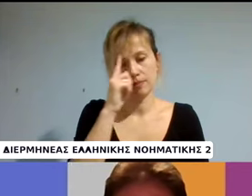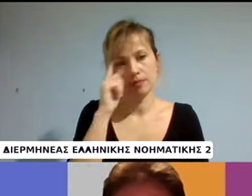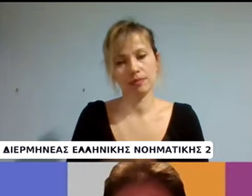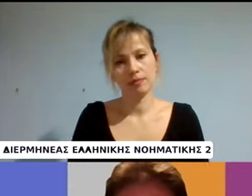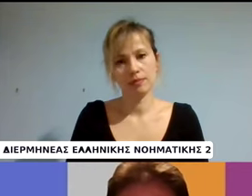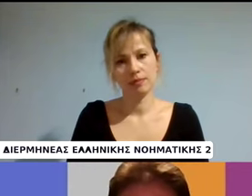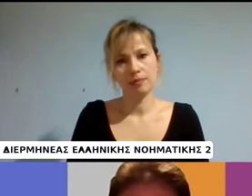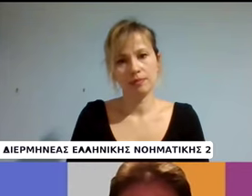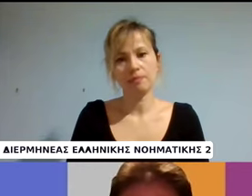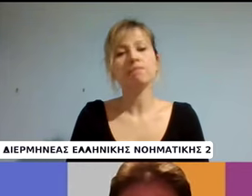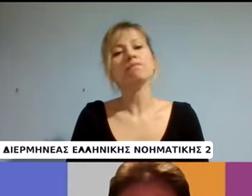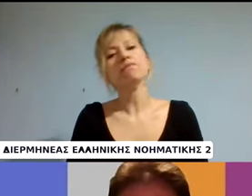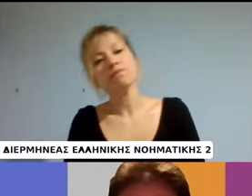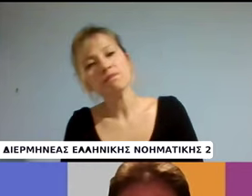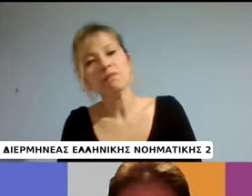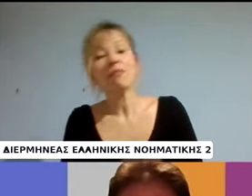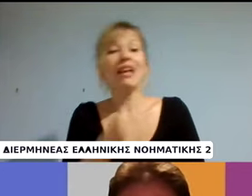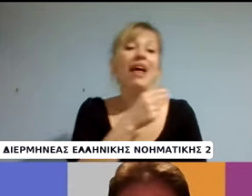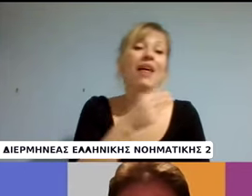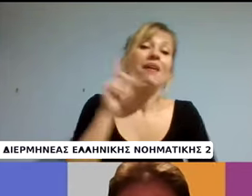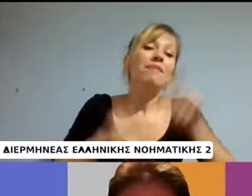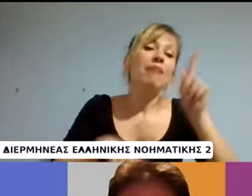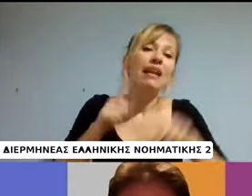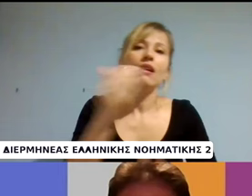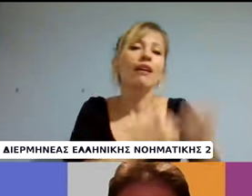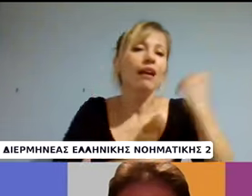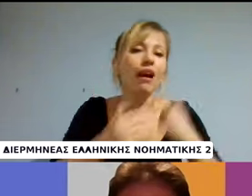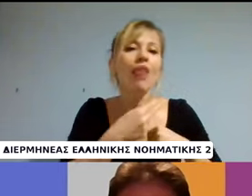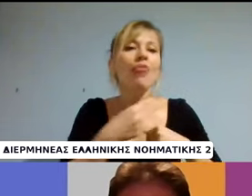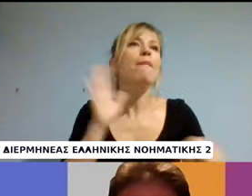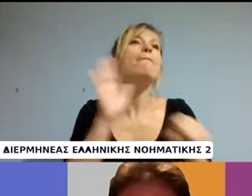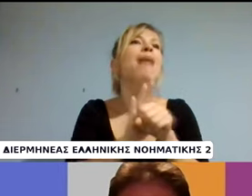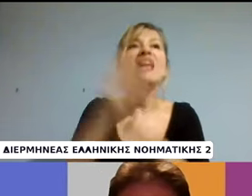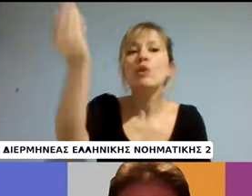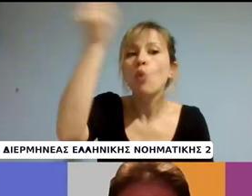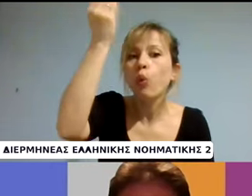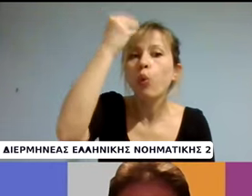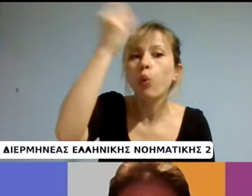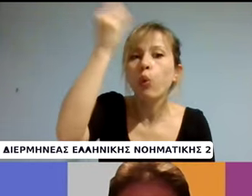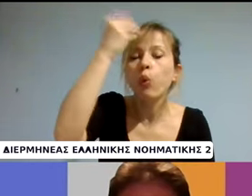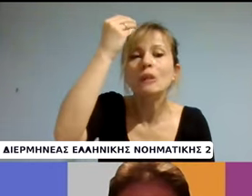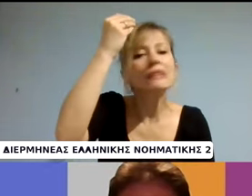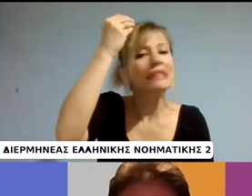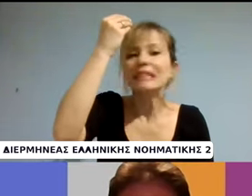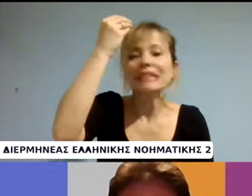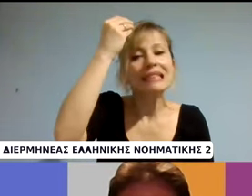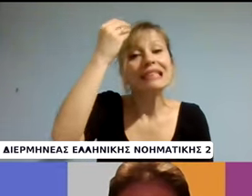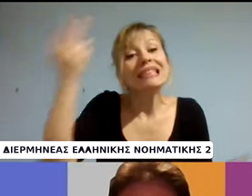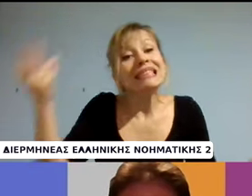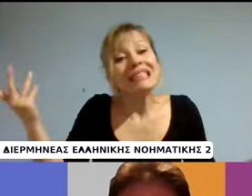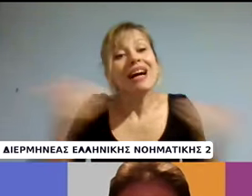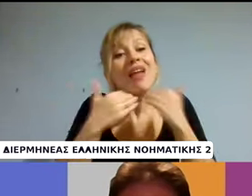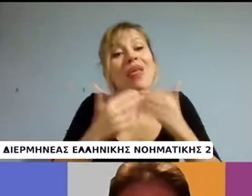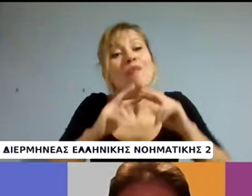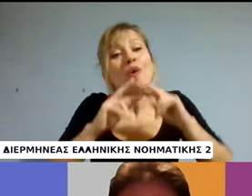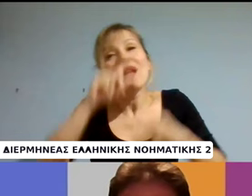Ναι, τώρα για παγίδες εκμετάλλευσης που ρωτάει πολλοί κόσμος, είναι πολύ δύσκολο να πούμε, παιδιά,